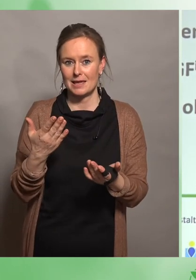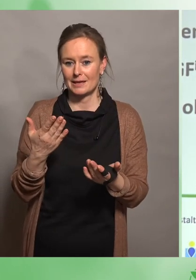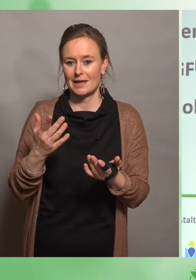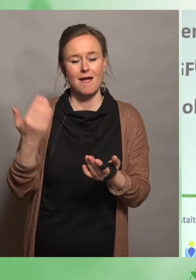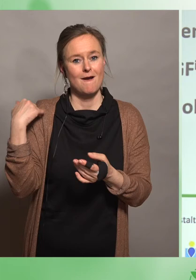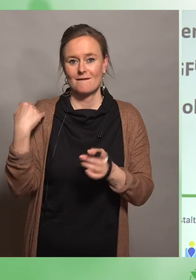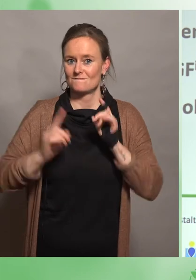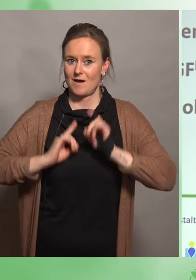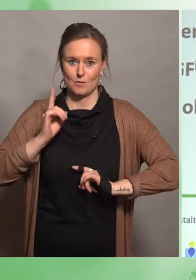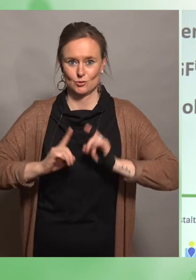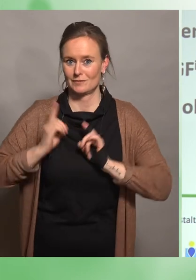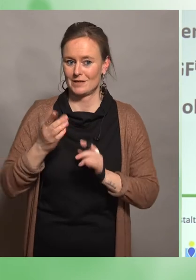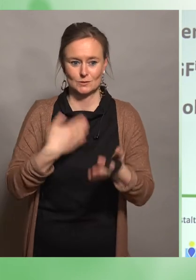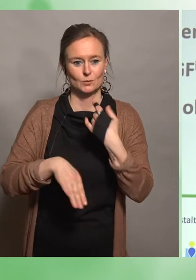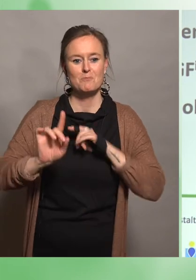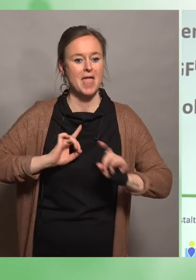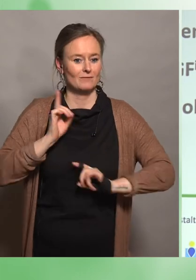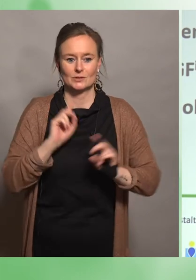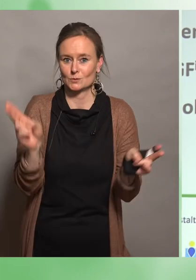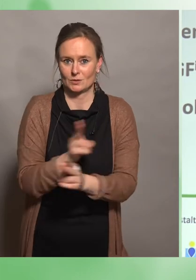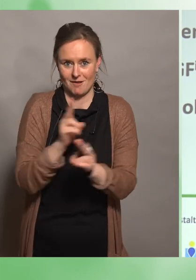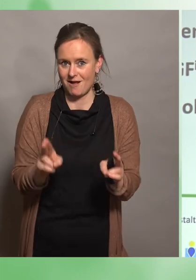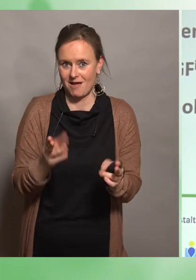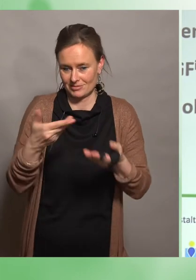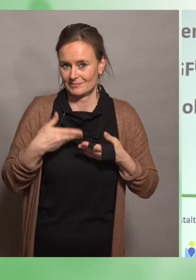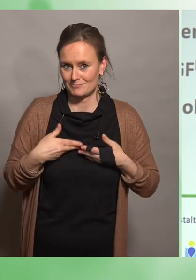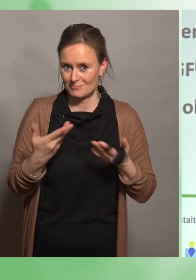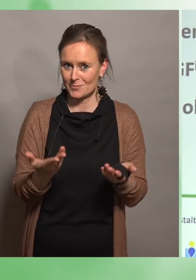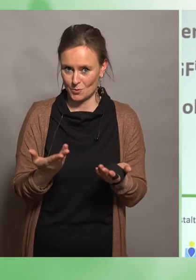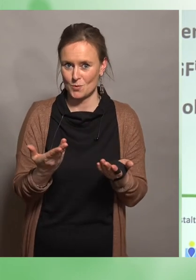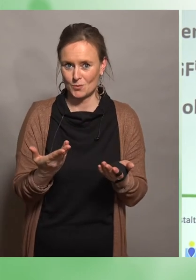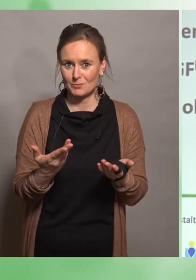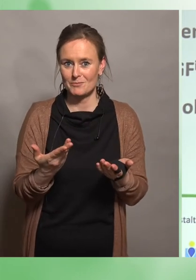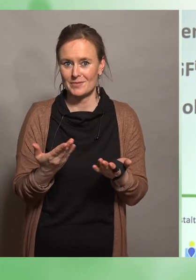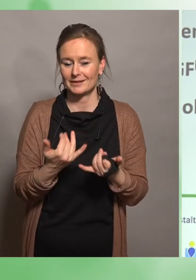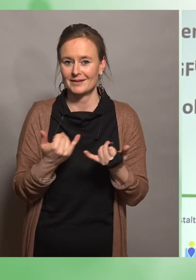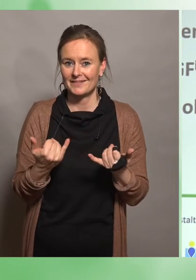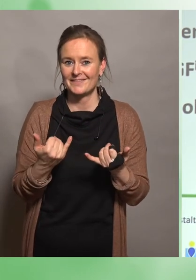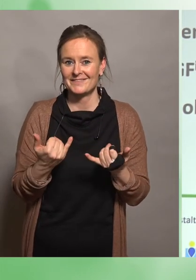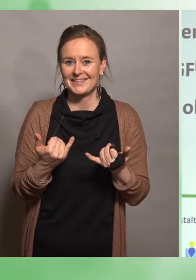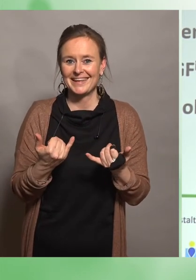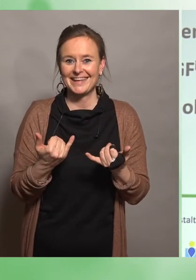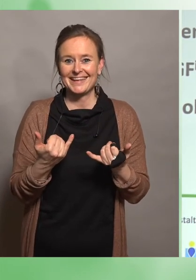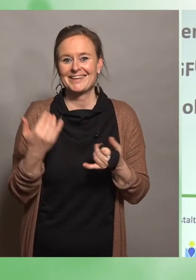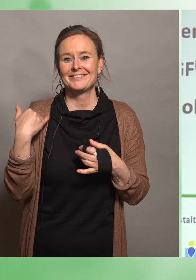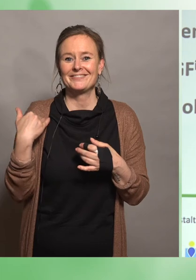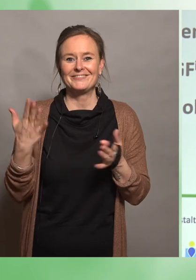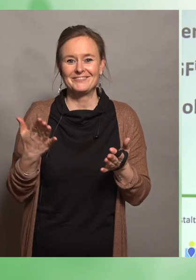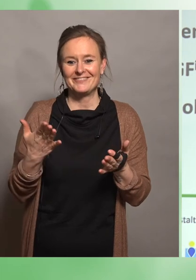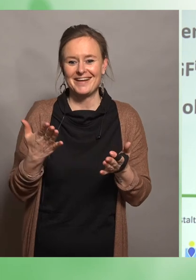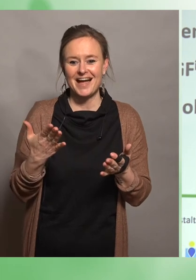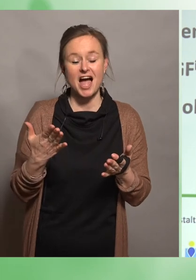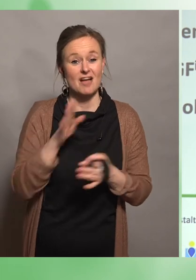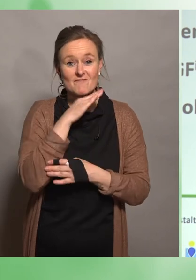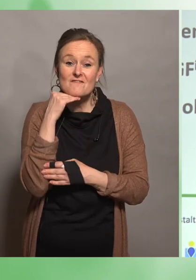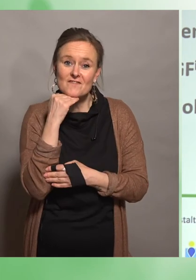Ich glaube, mehr an Motivation kann man nicht mehr bekommen als von ihm. Wir haben großartige Best Practices